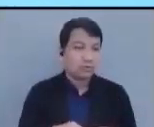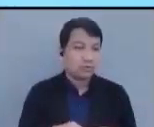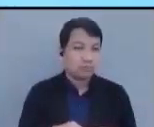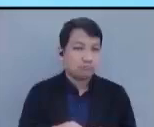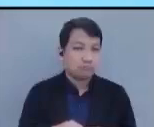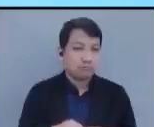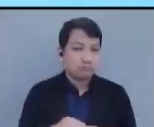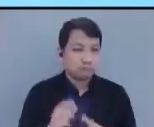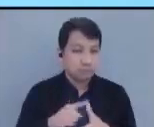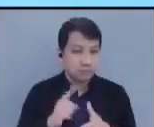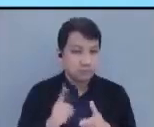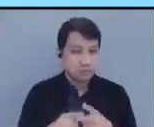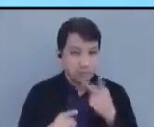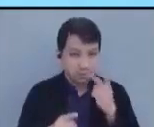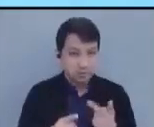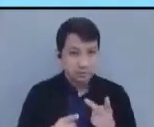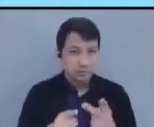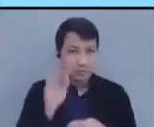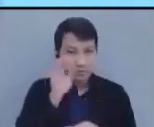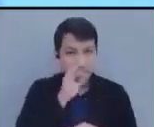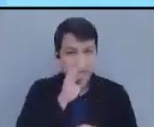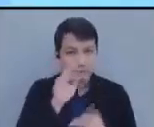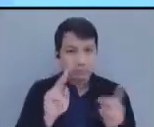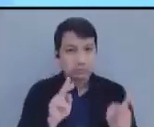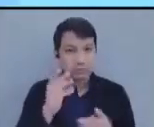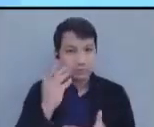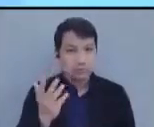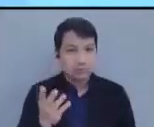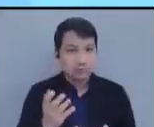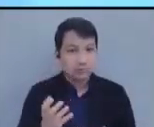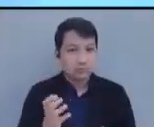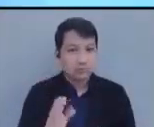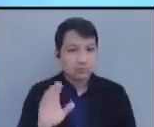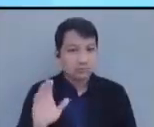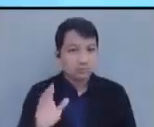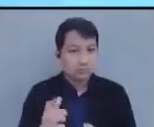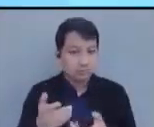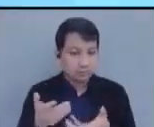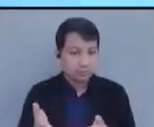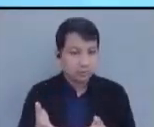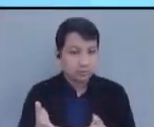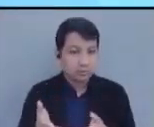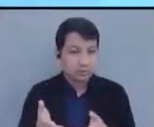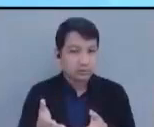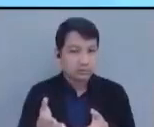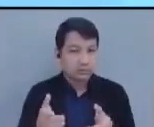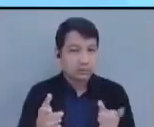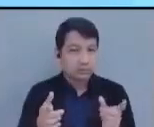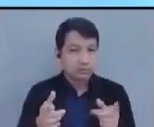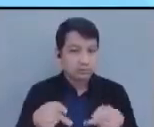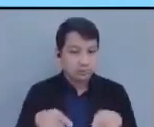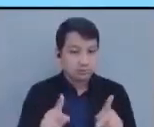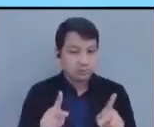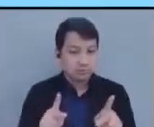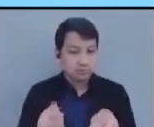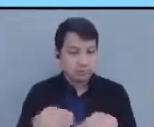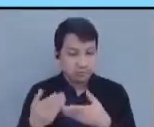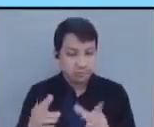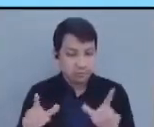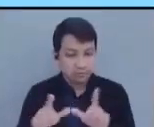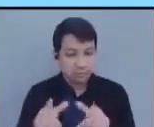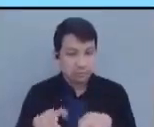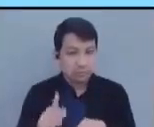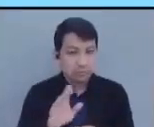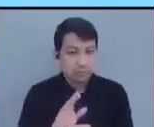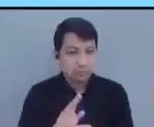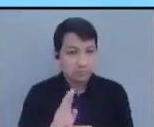can see it's the Filipino people that really granted the franchise. And it's for us to determine if